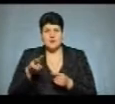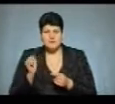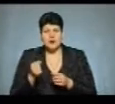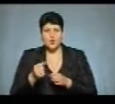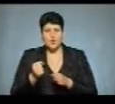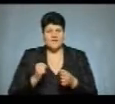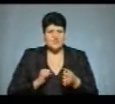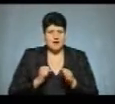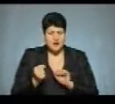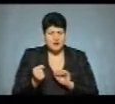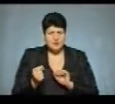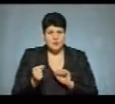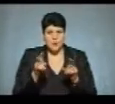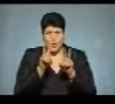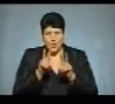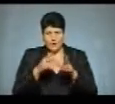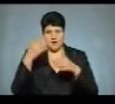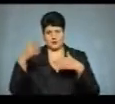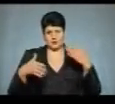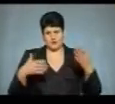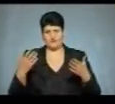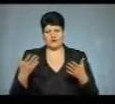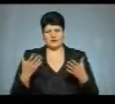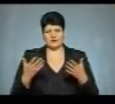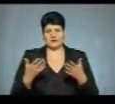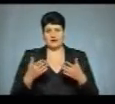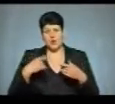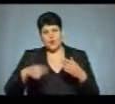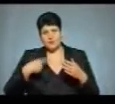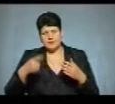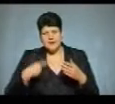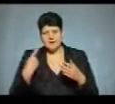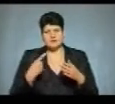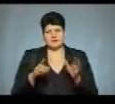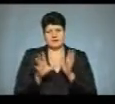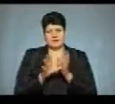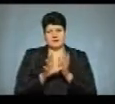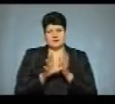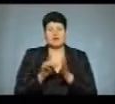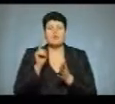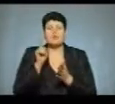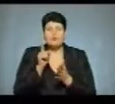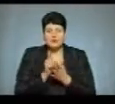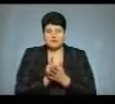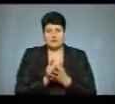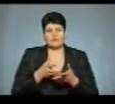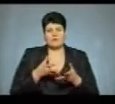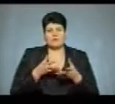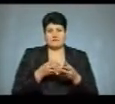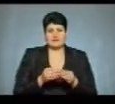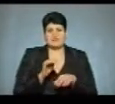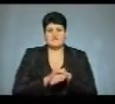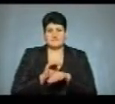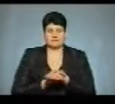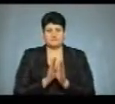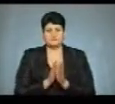тяги, огляд зовнішній і відповідно чи спущені колеса і витік струму, який обов'язково, який впливає на фактори